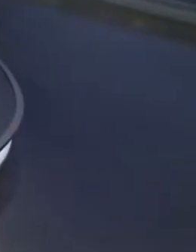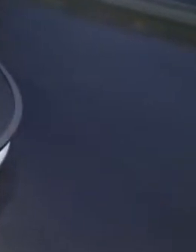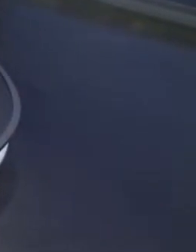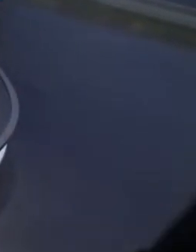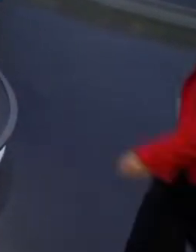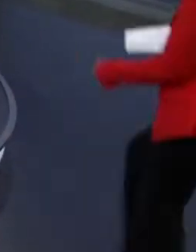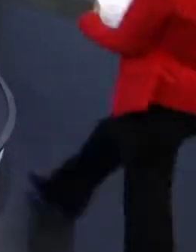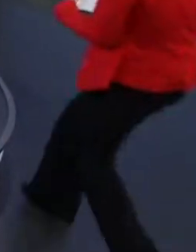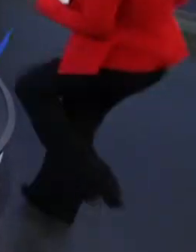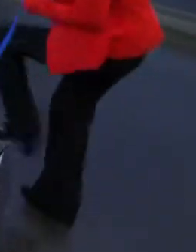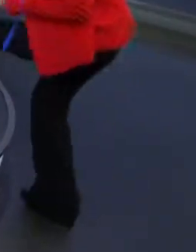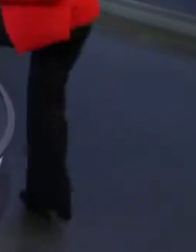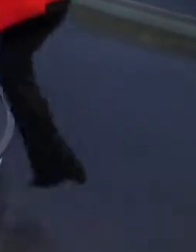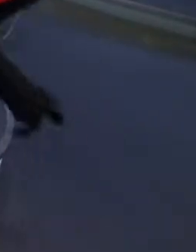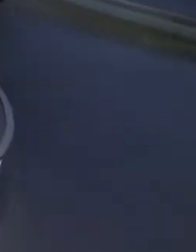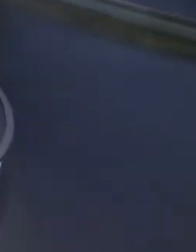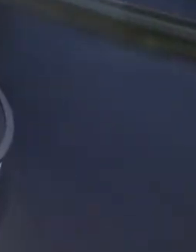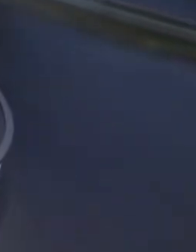으